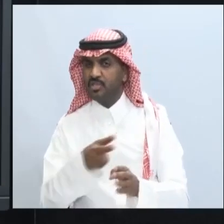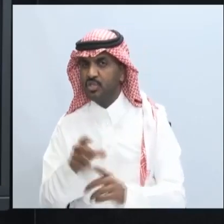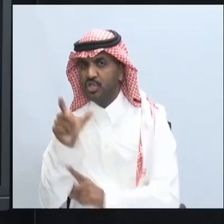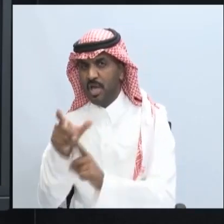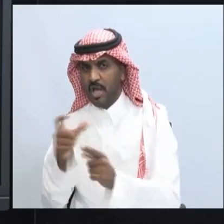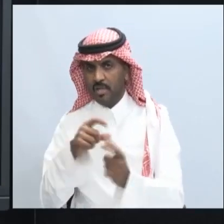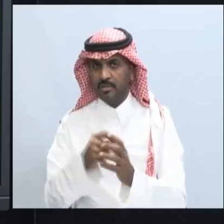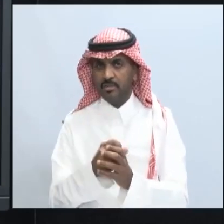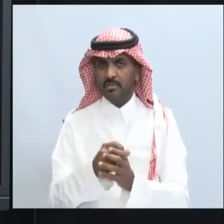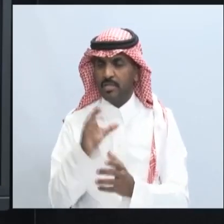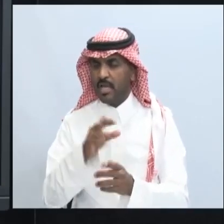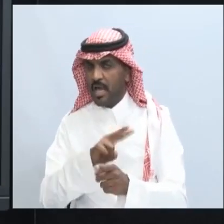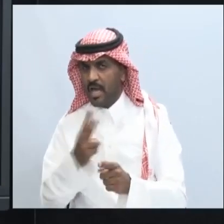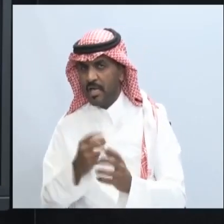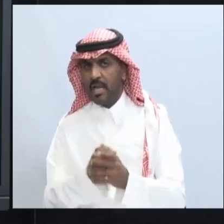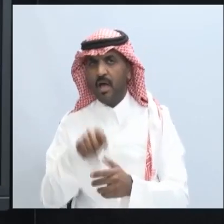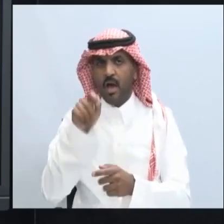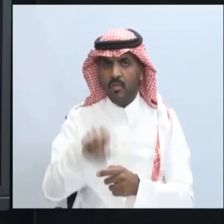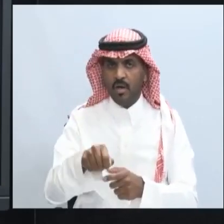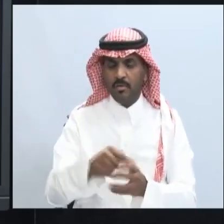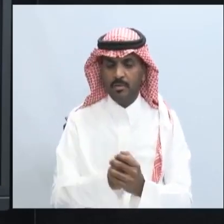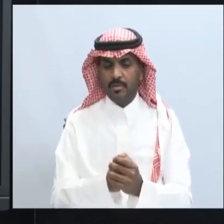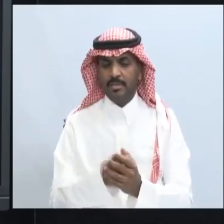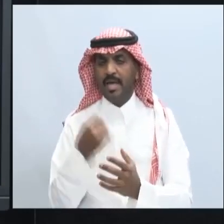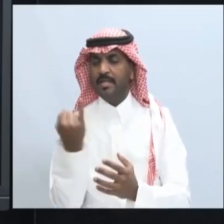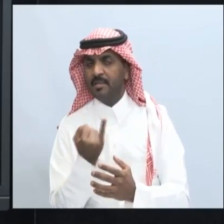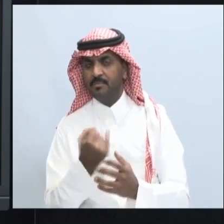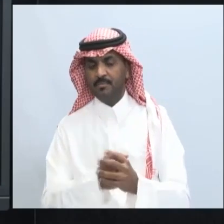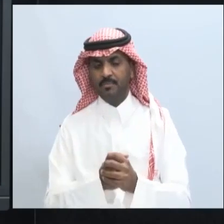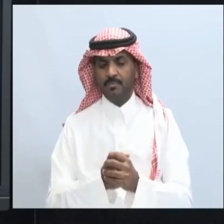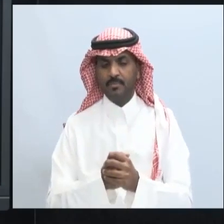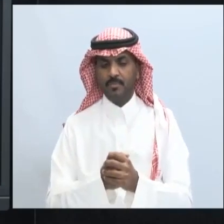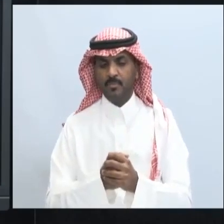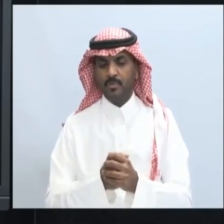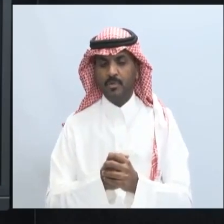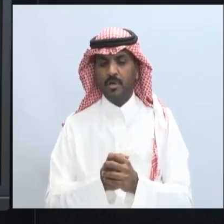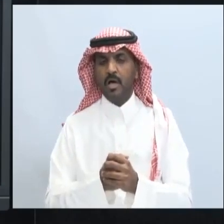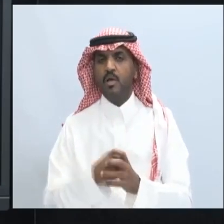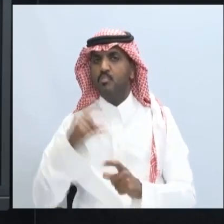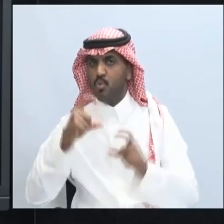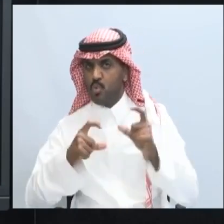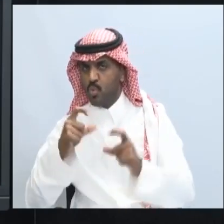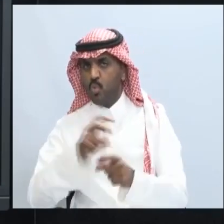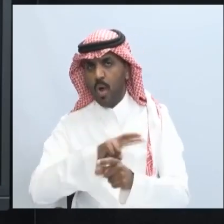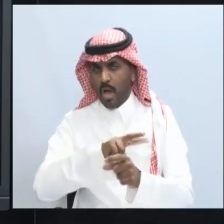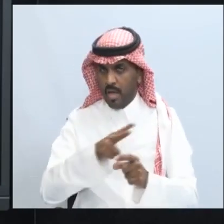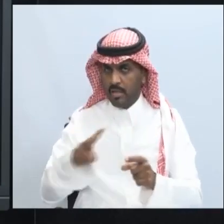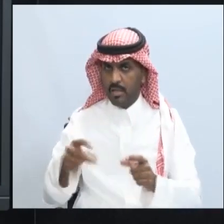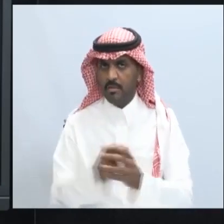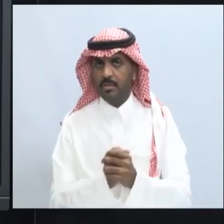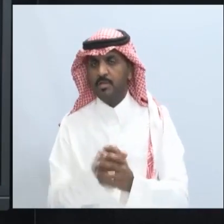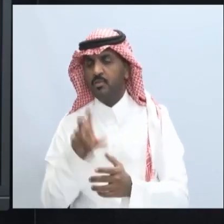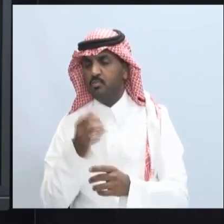اخرى غير الجهه القضائيه تهتم بهذا الجانب ومن ذلك البنوك وغيرها من الجهات